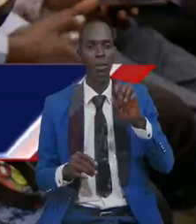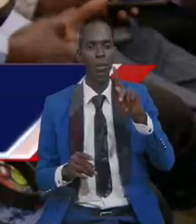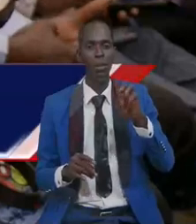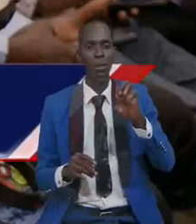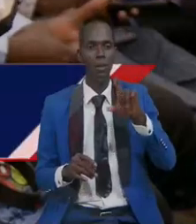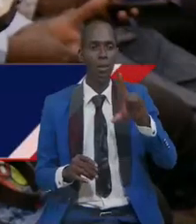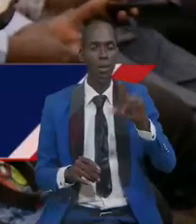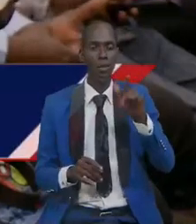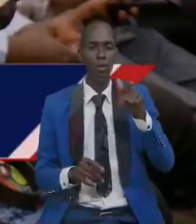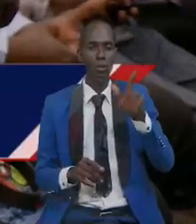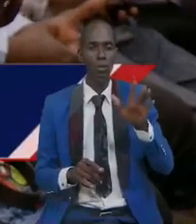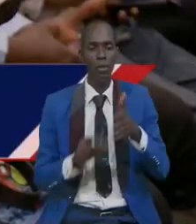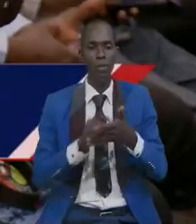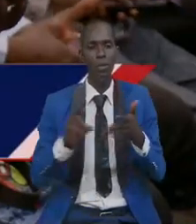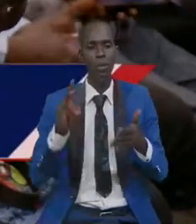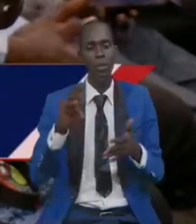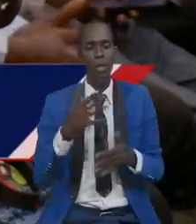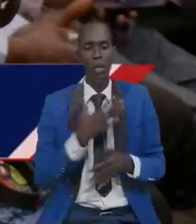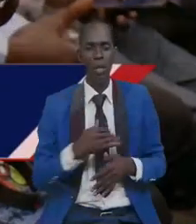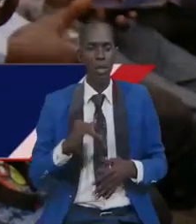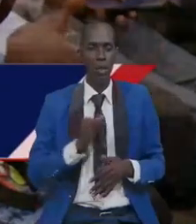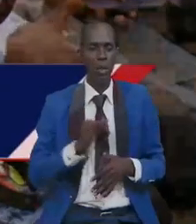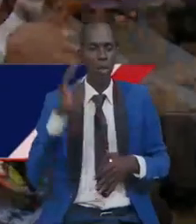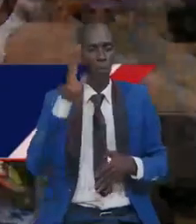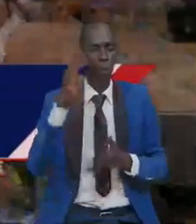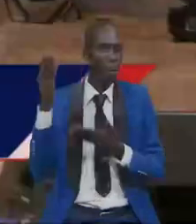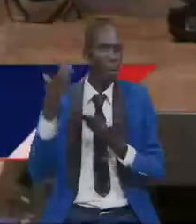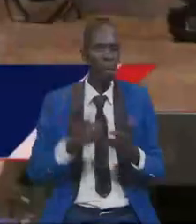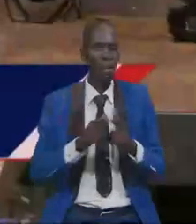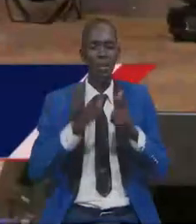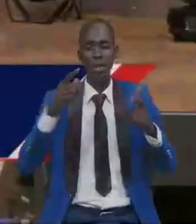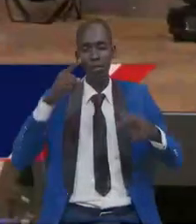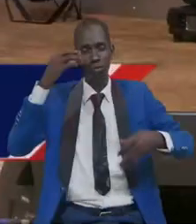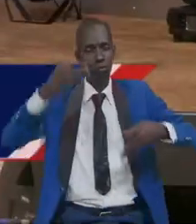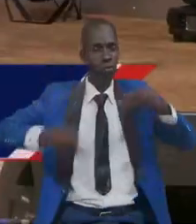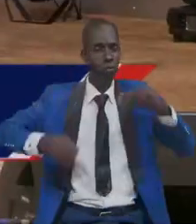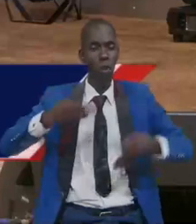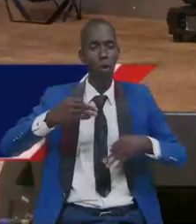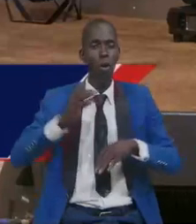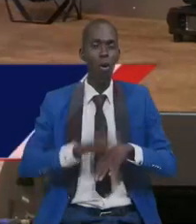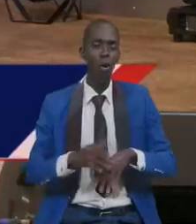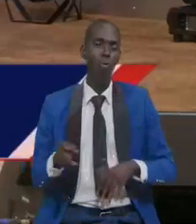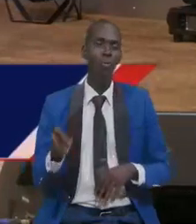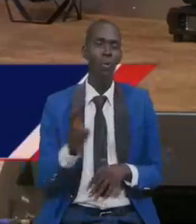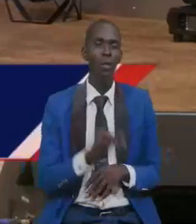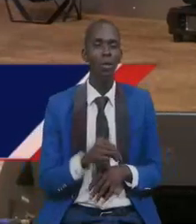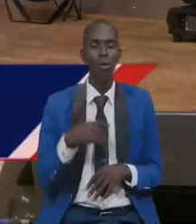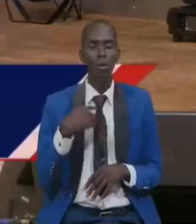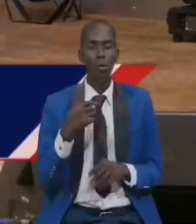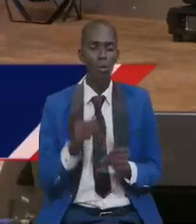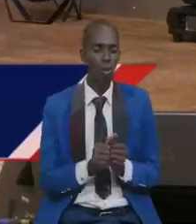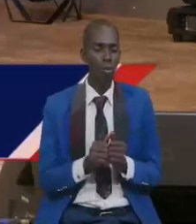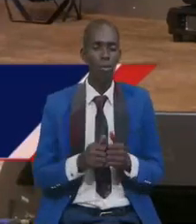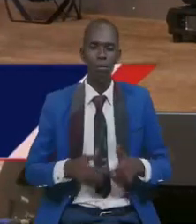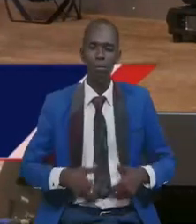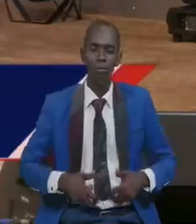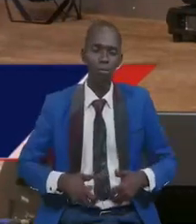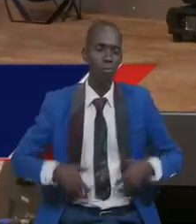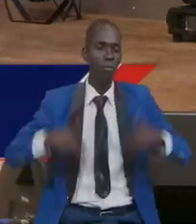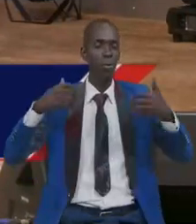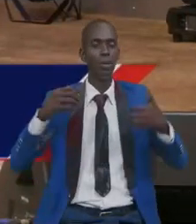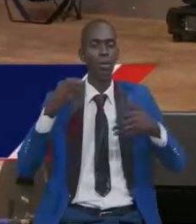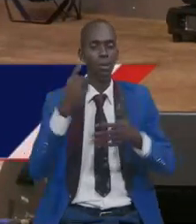que... Et, verset 17, j'exercerai sur eux de grandes vengeances en les